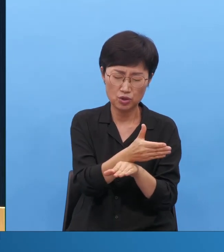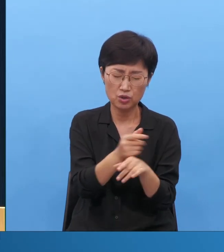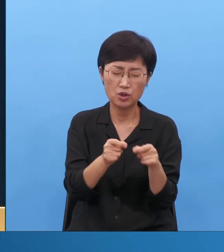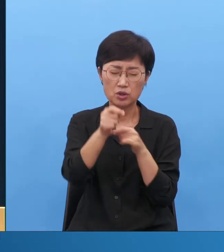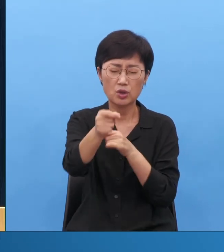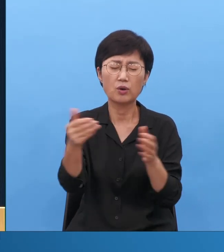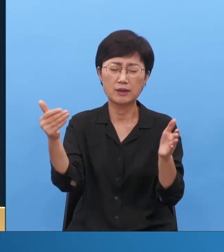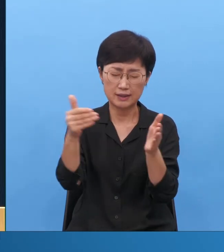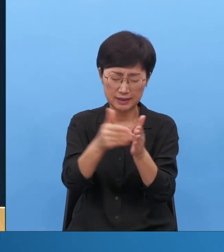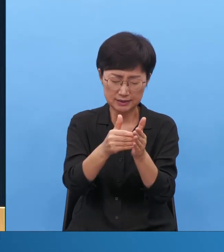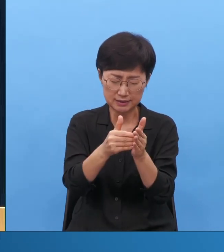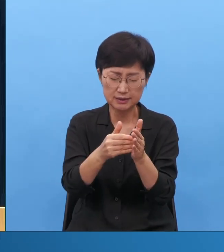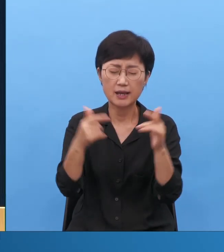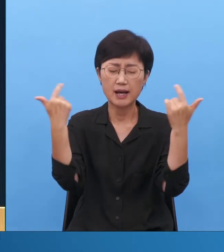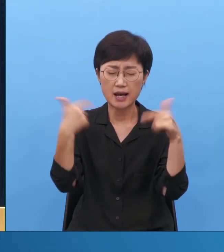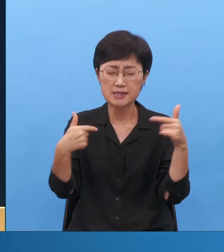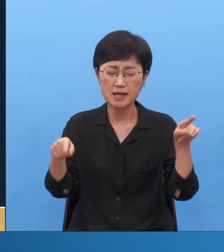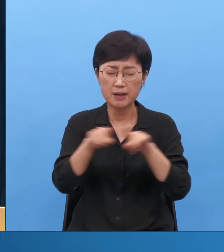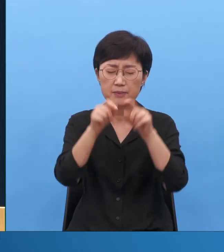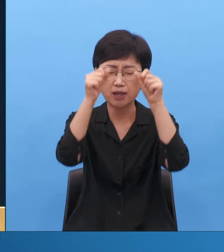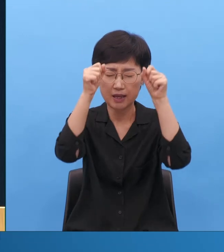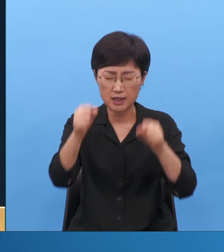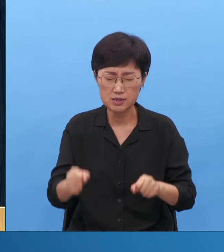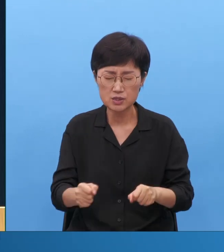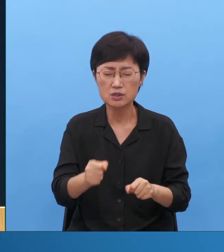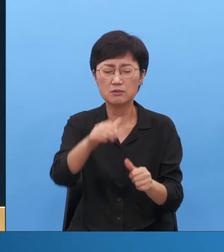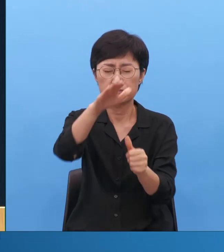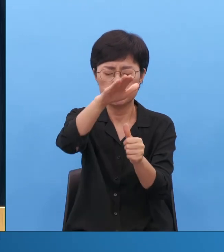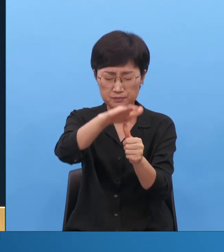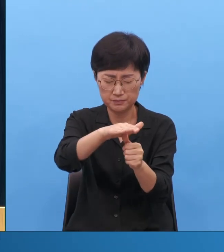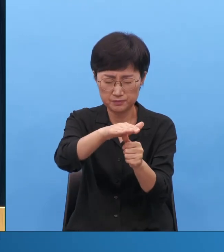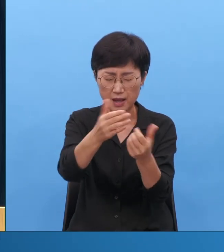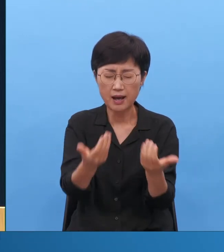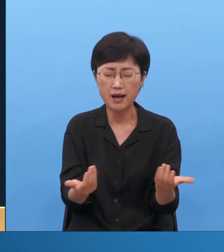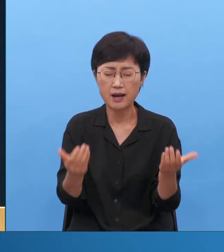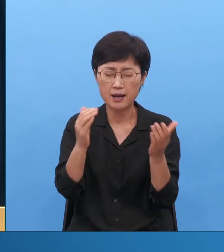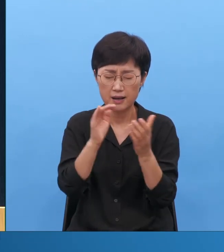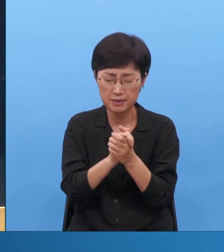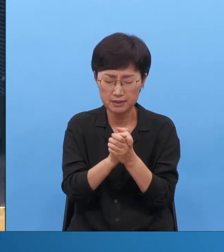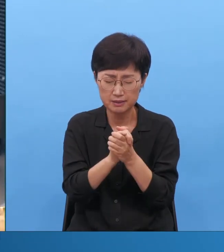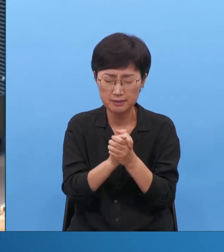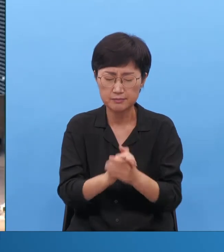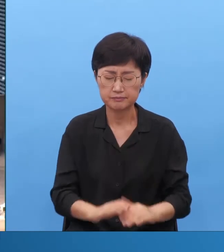영원까지 be both now 항상 함께 계실지어다. and always forevermore. 아멘. Amen.